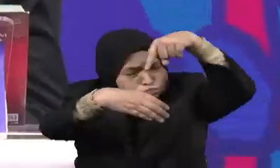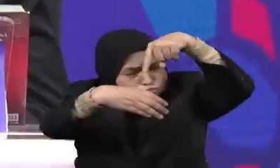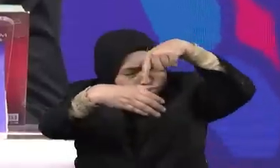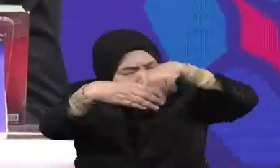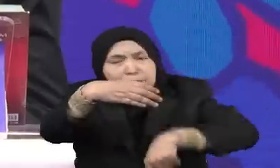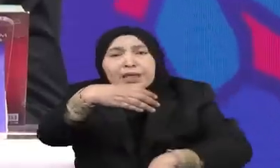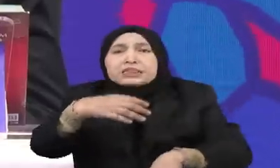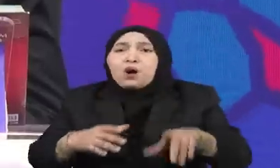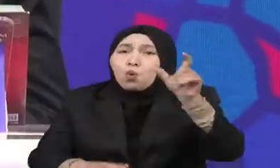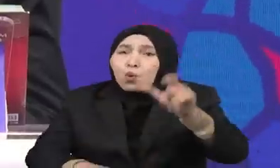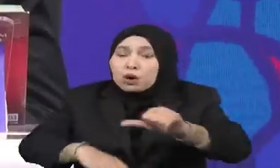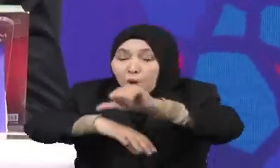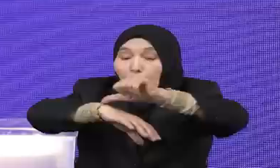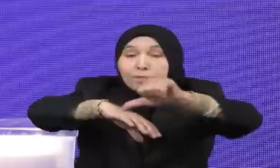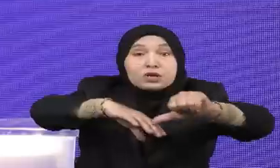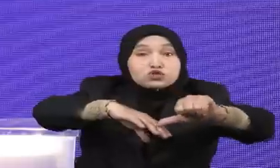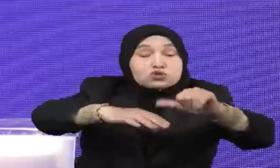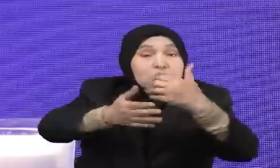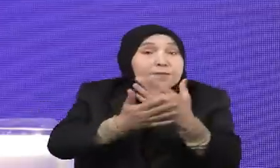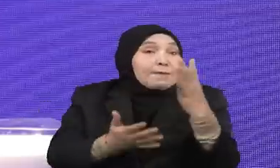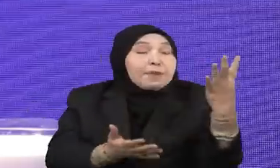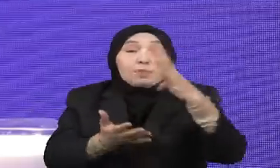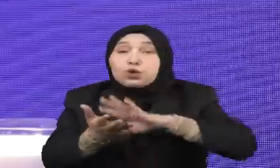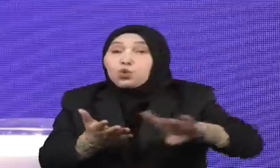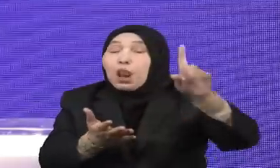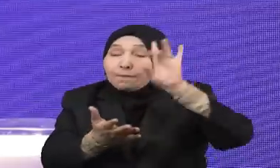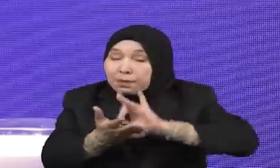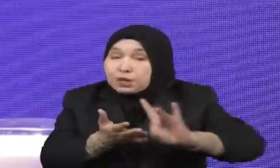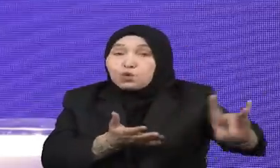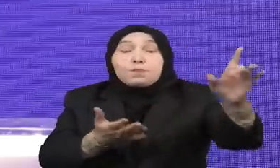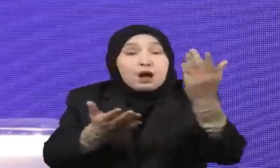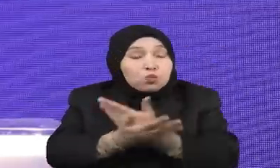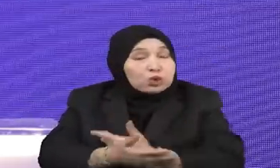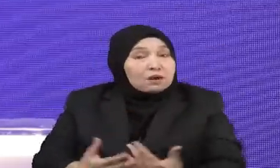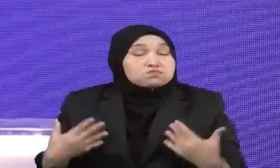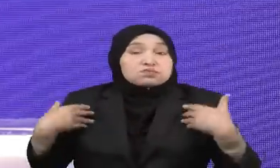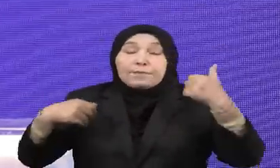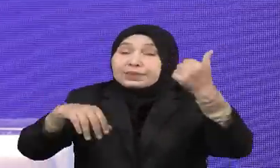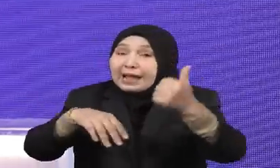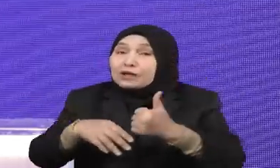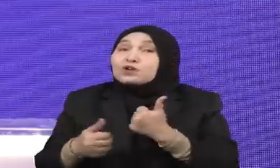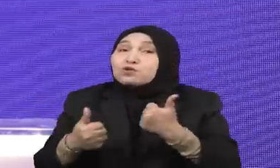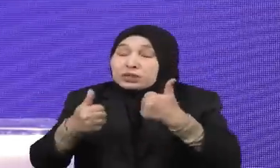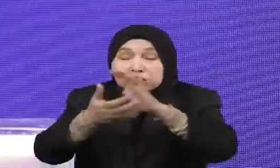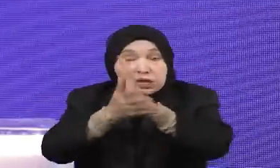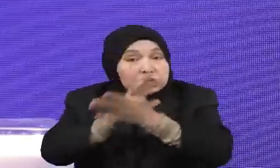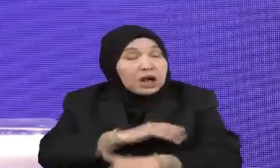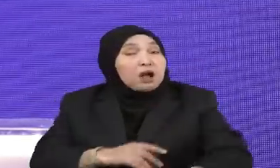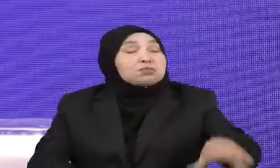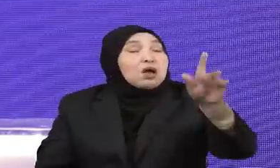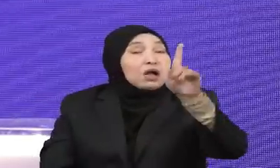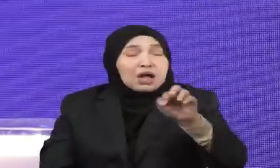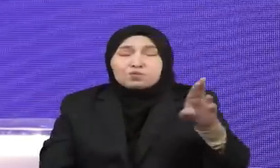kalau ketika Operation itu sampai 4 Minggu 8 Minggu bangunan sembuh itu itu namanya jarah tetapi Allah gunakan karbu ini